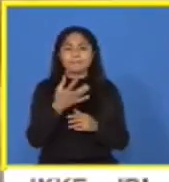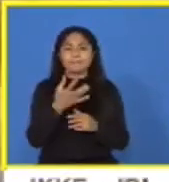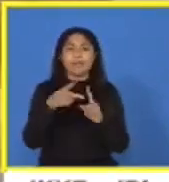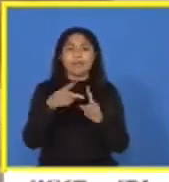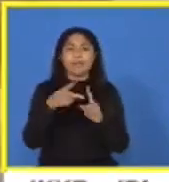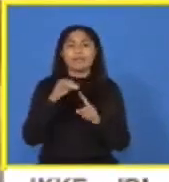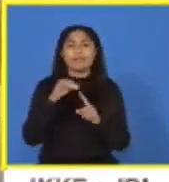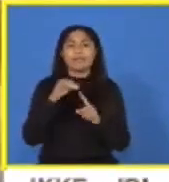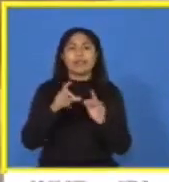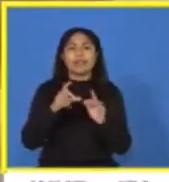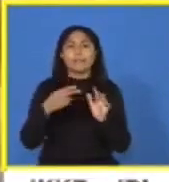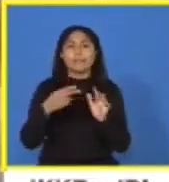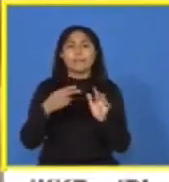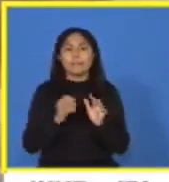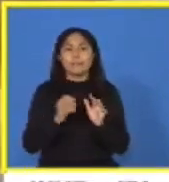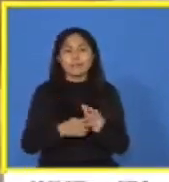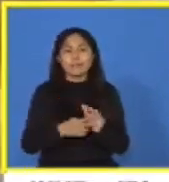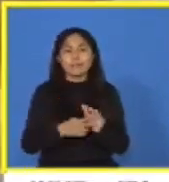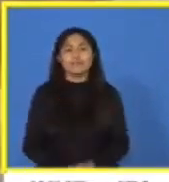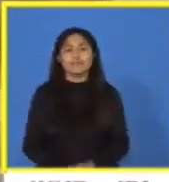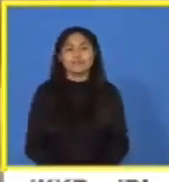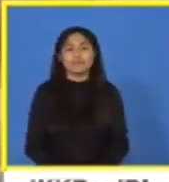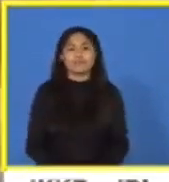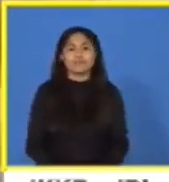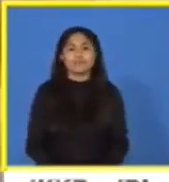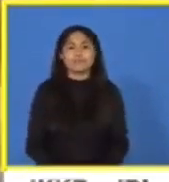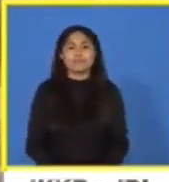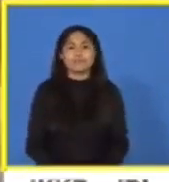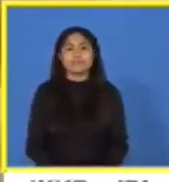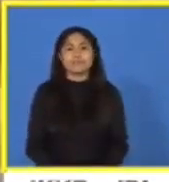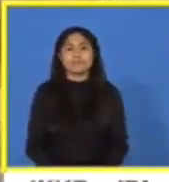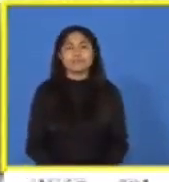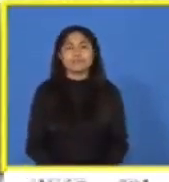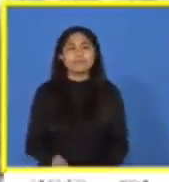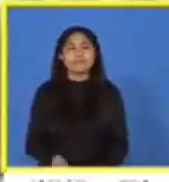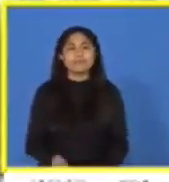berharap bahwa satu lagi Pak, mungkin bisa saya tambah sedikit saja untuk kesiapan fasilitas.